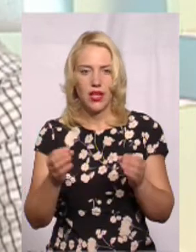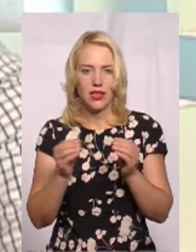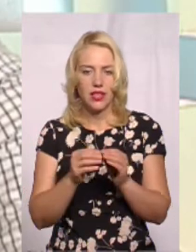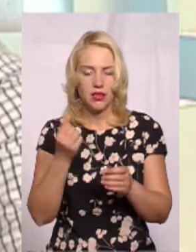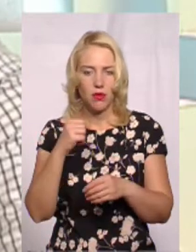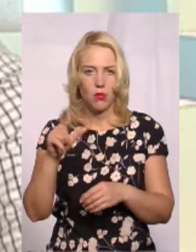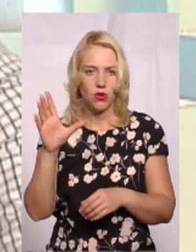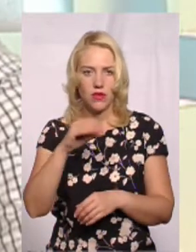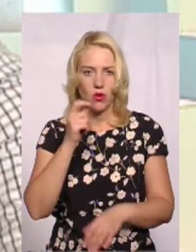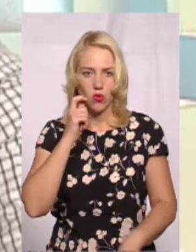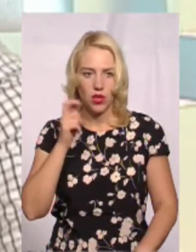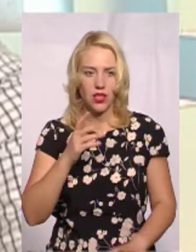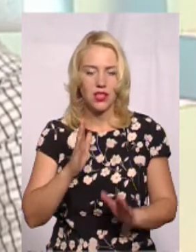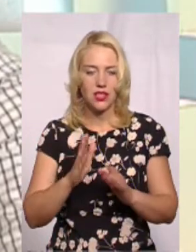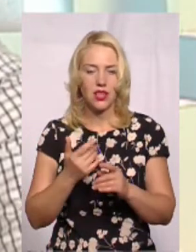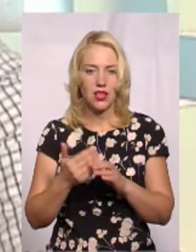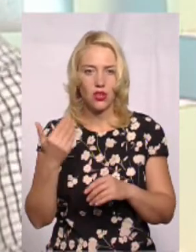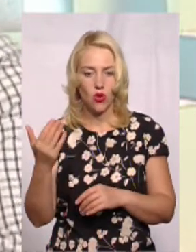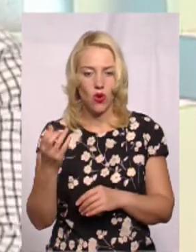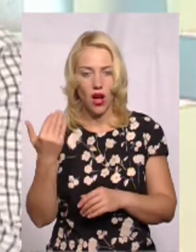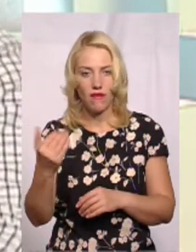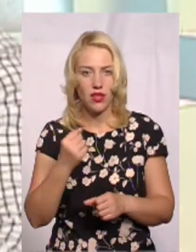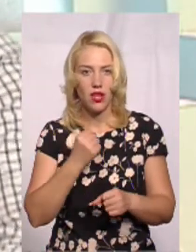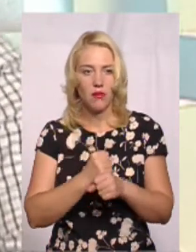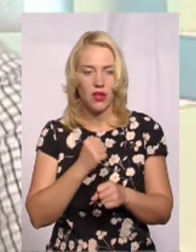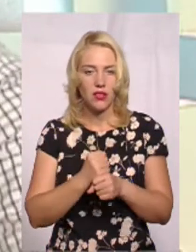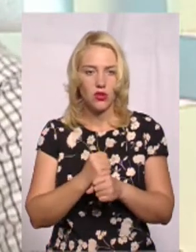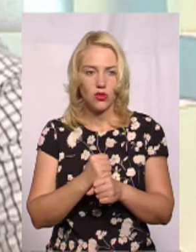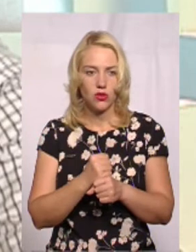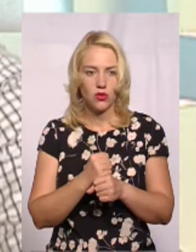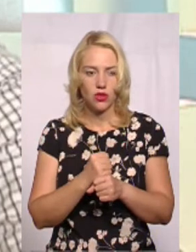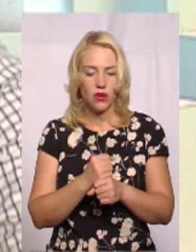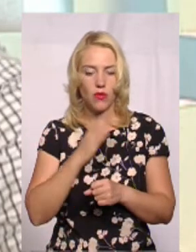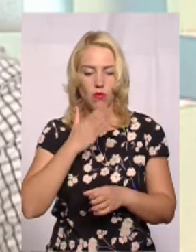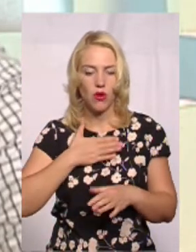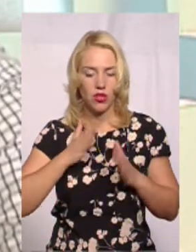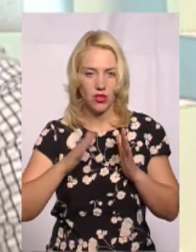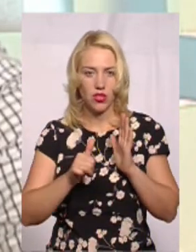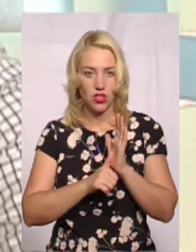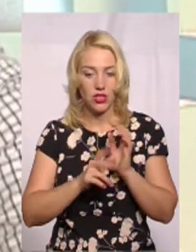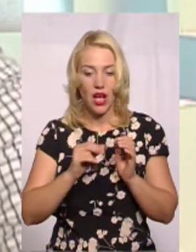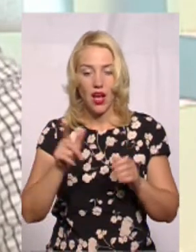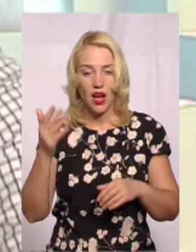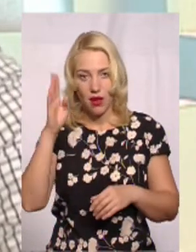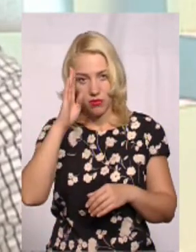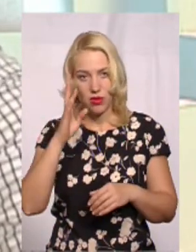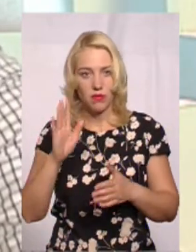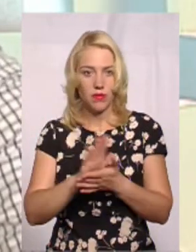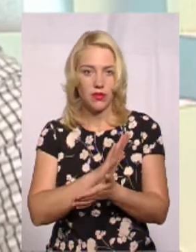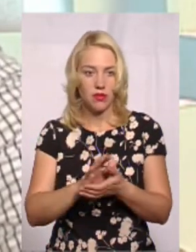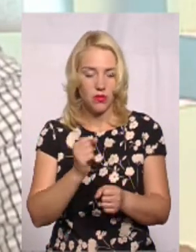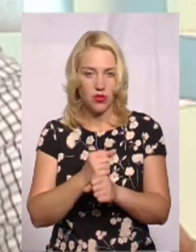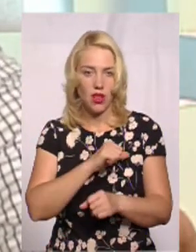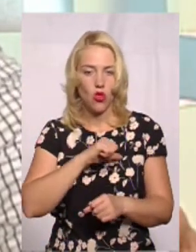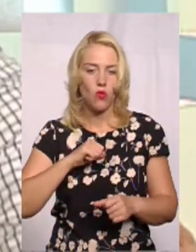з України. Це тільки його. А він працює на добровільних... Моїх тільки 6 там. Ваших 6. Він на добровільних засадах лише працює.